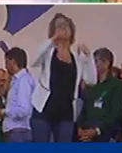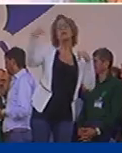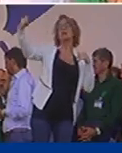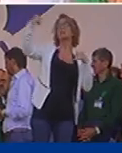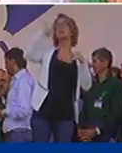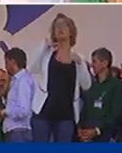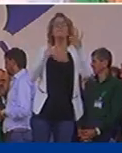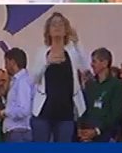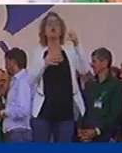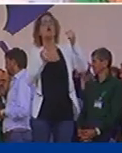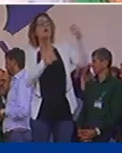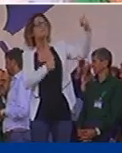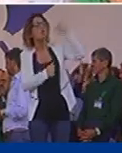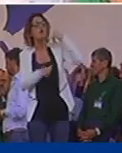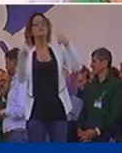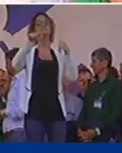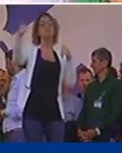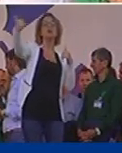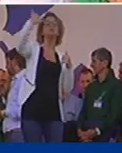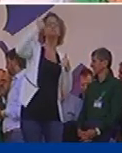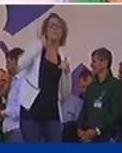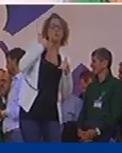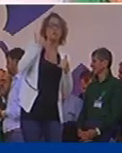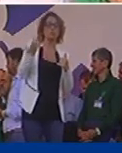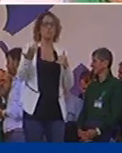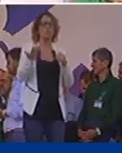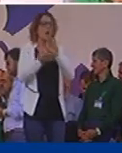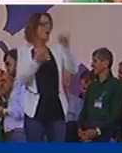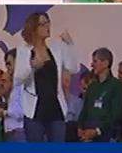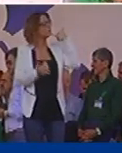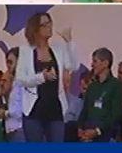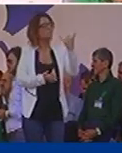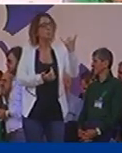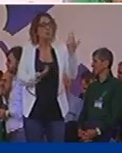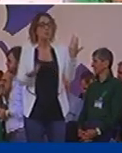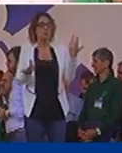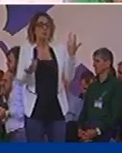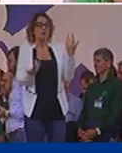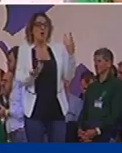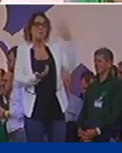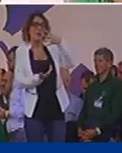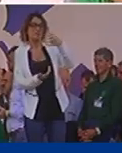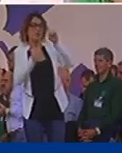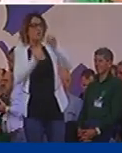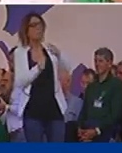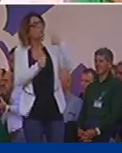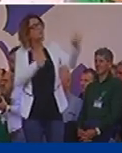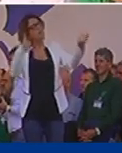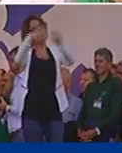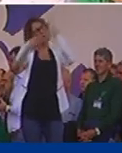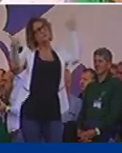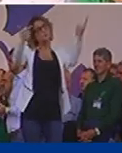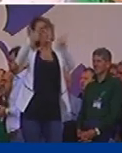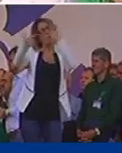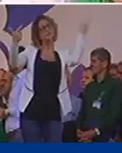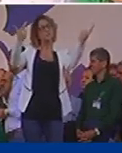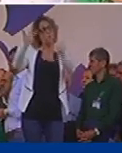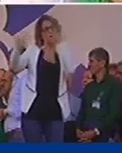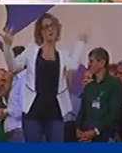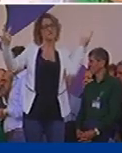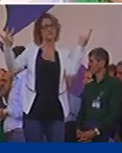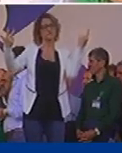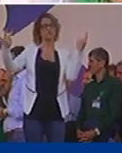Francoforte o da Strasburgo e qualcuno gli dice "Matteo, oggi puoi dire questo, questo e quest'altro".